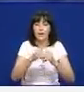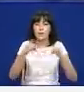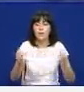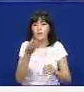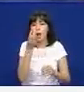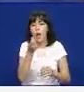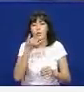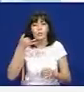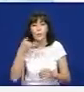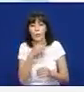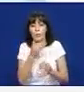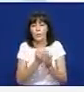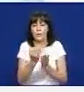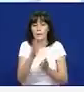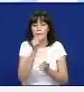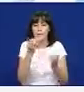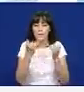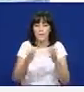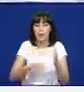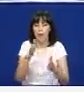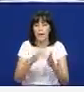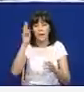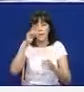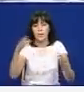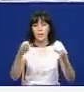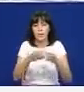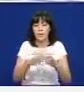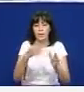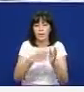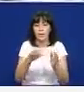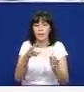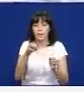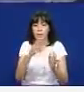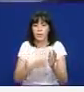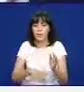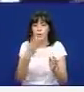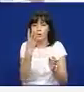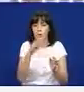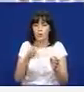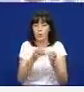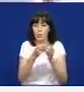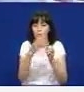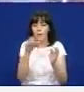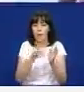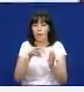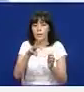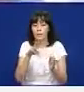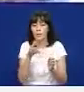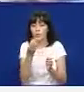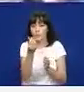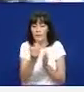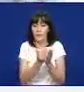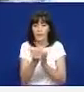көлемі еселеніп отыр. Мәселен, биыл қалалық білім беру саласына 7 миллиард 804,6 миллион теңге қаржы